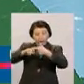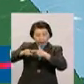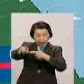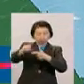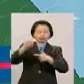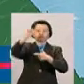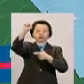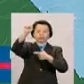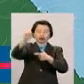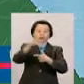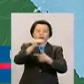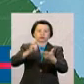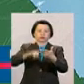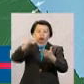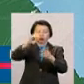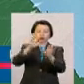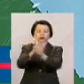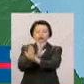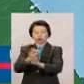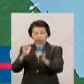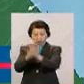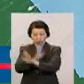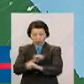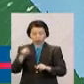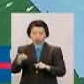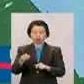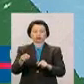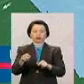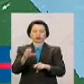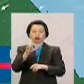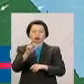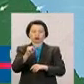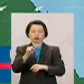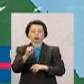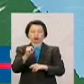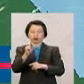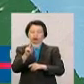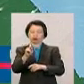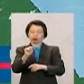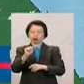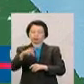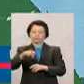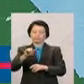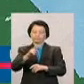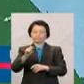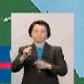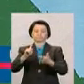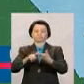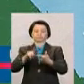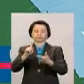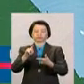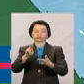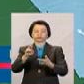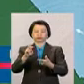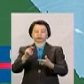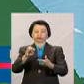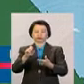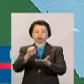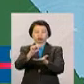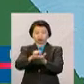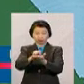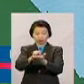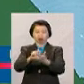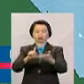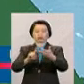Sabah, manakala untuk Sarawak pula melibatkan daerah Song di bahagian Kapit, daerah Kanawit di bahagian Sibu, daerah Julau